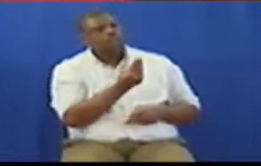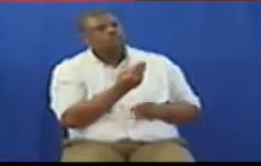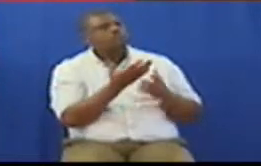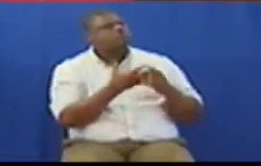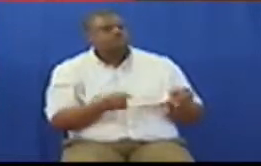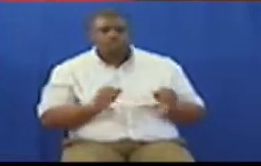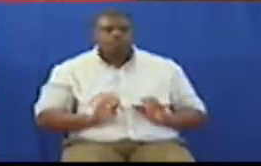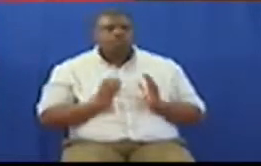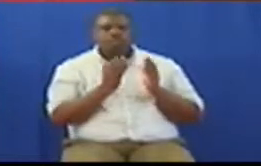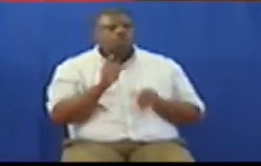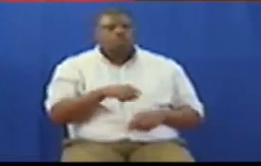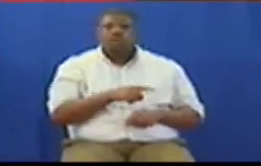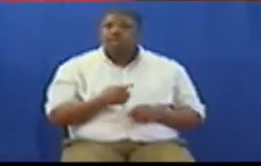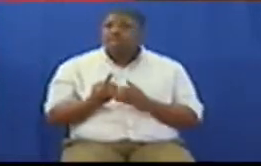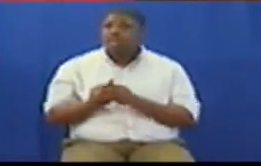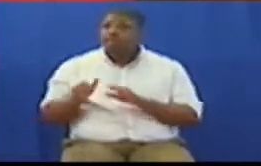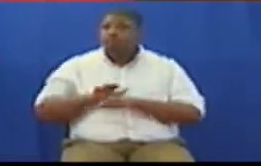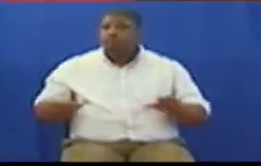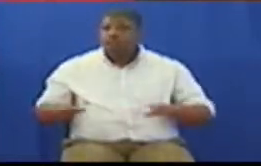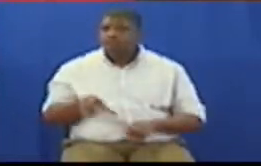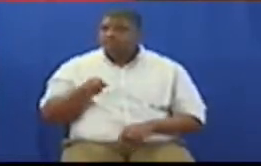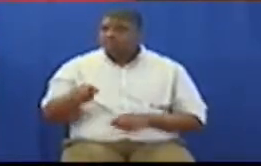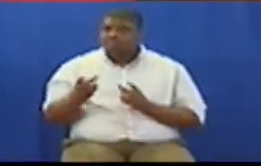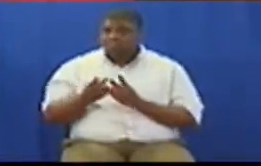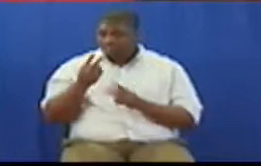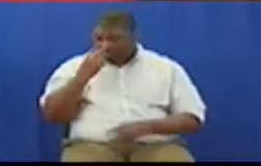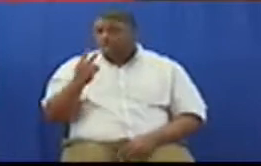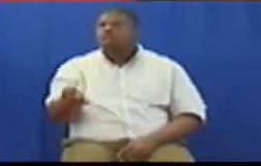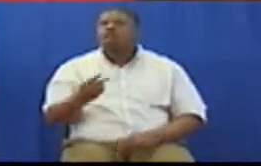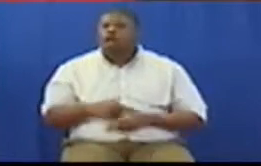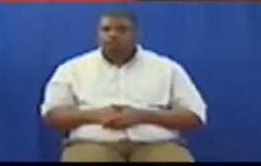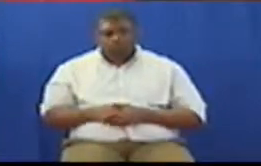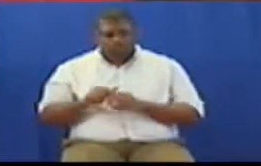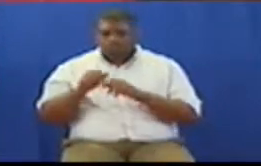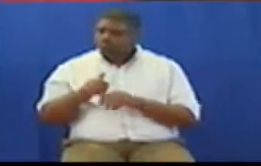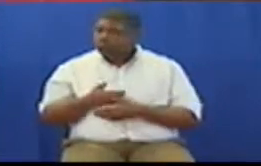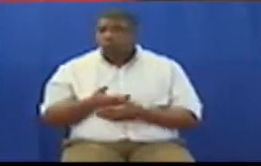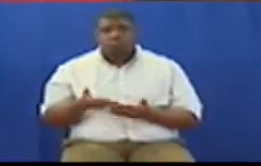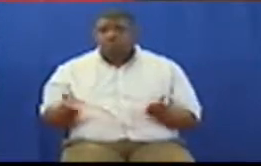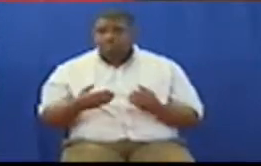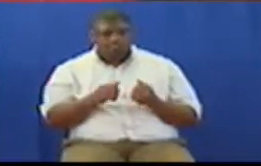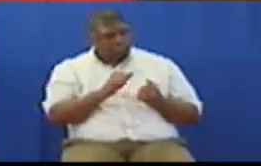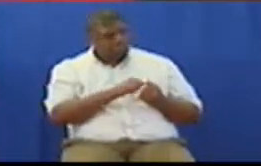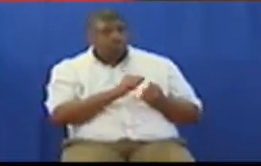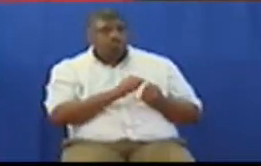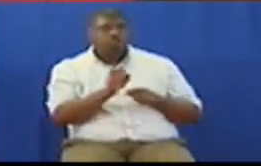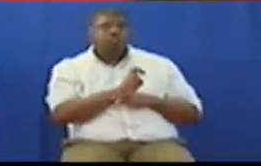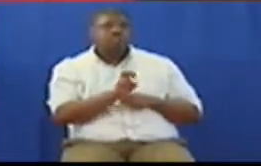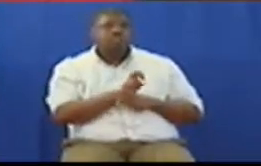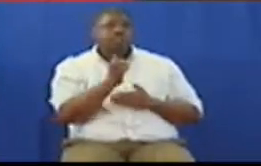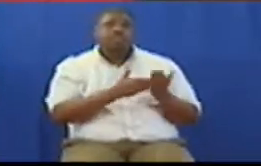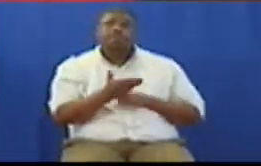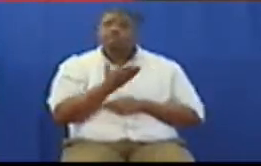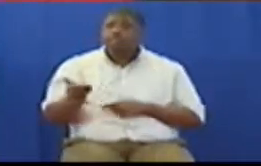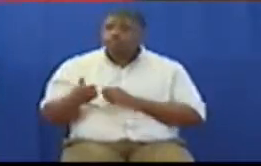kwa kukosa damu salama. Kwa hiyo naomba hili nalo liangaliwe, kwa sababu tusipoweka mambo ya kulenga sehemu nyingine ambazo